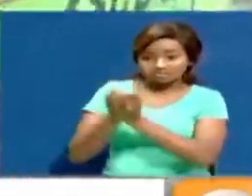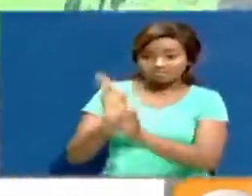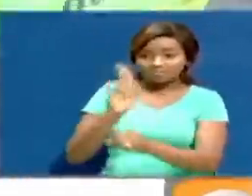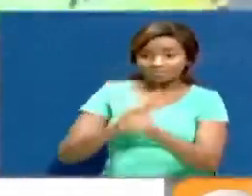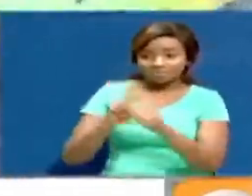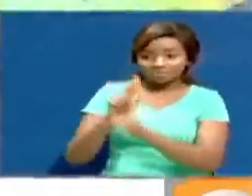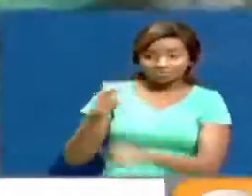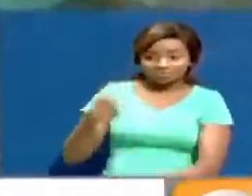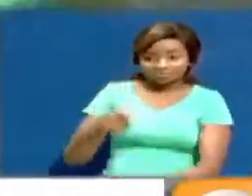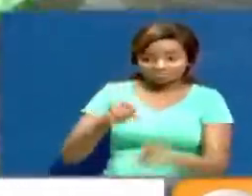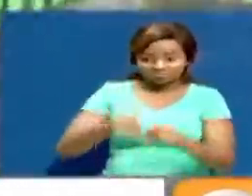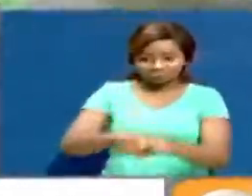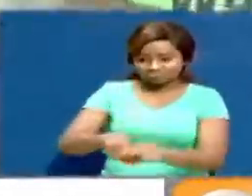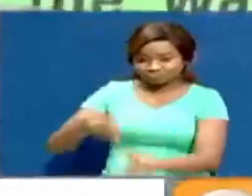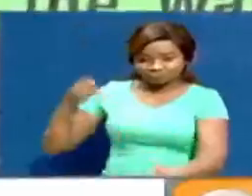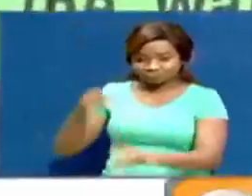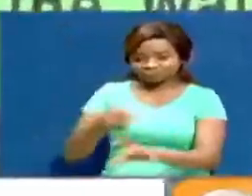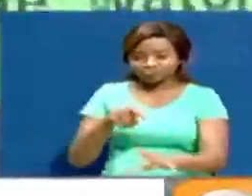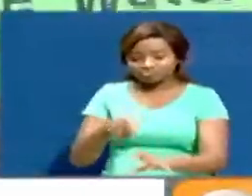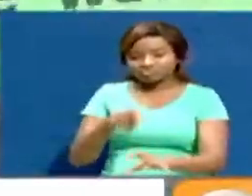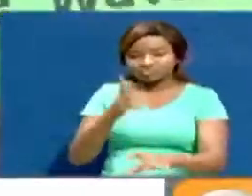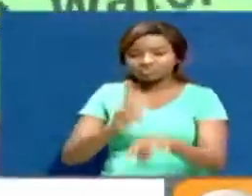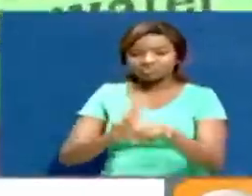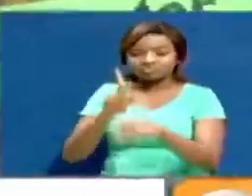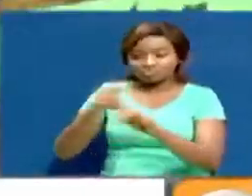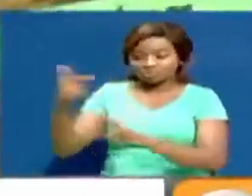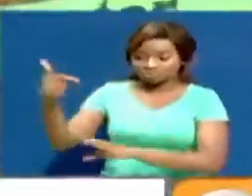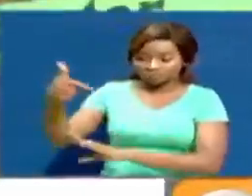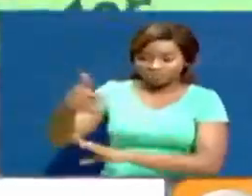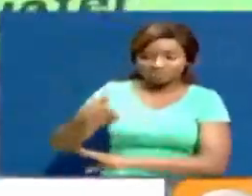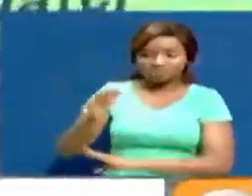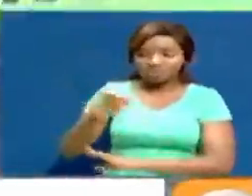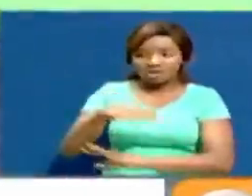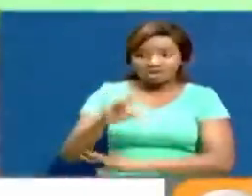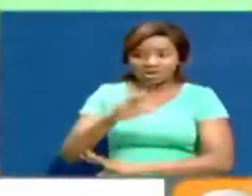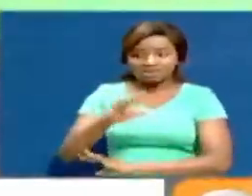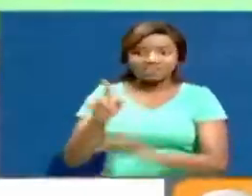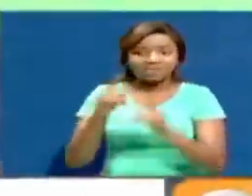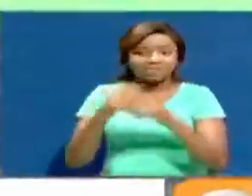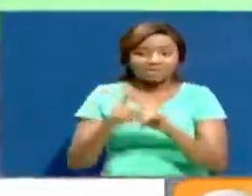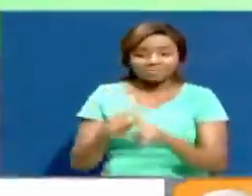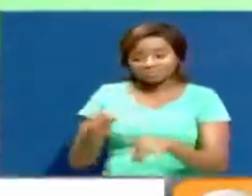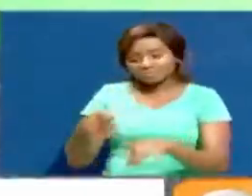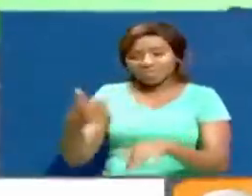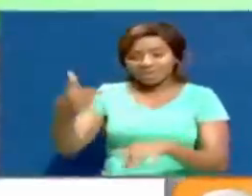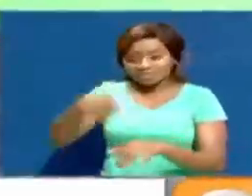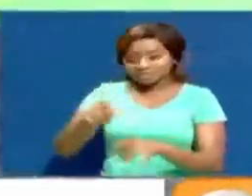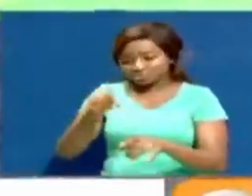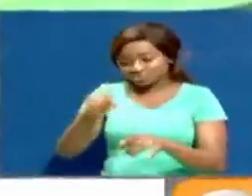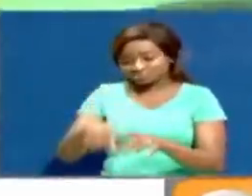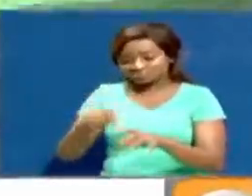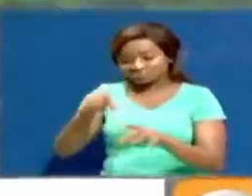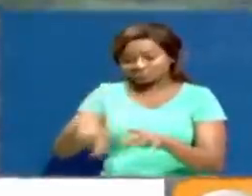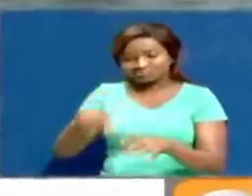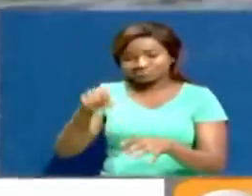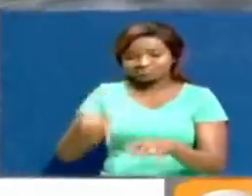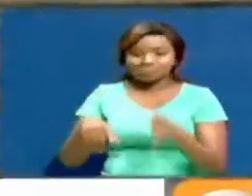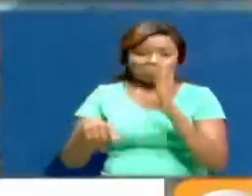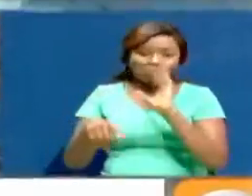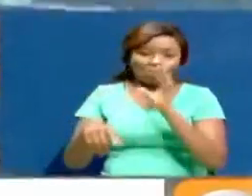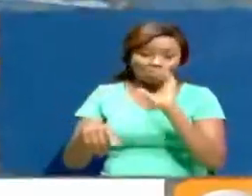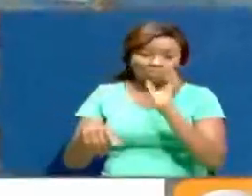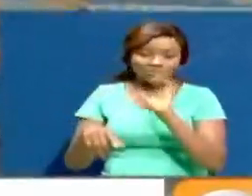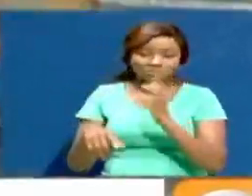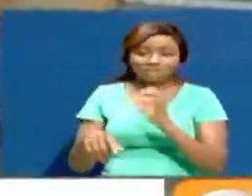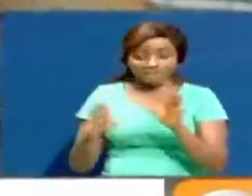injini za petroli kwa uvuvi katika ziwa Victoria kila siku, huku visa vya petroli kuvuja vikiripotiwa. Kulingana na